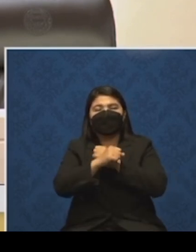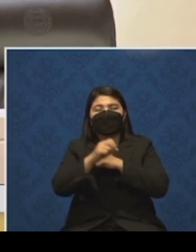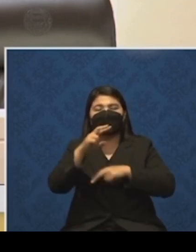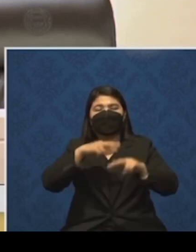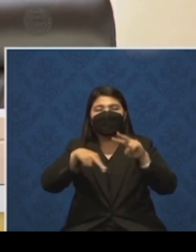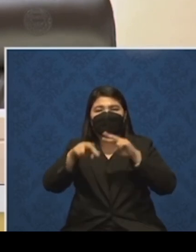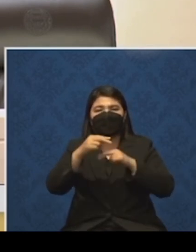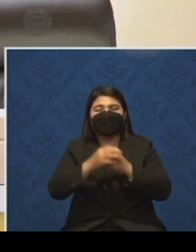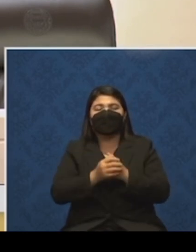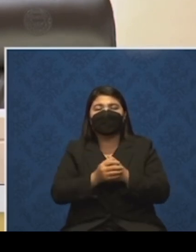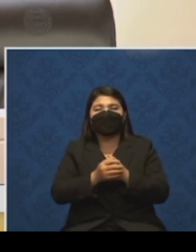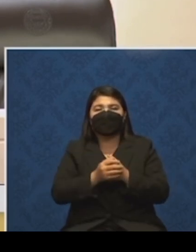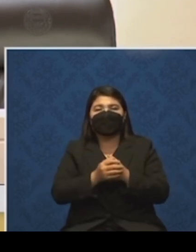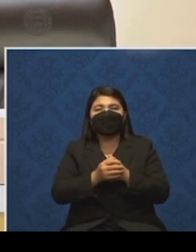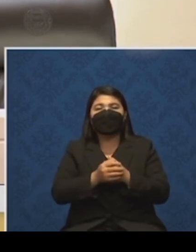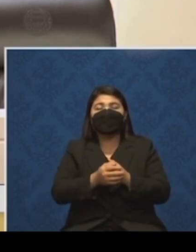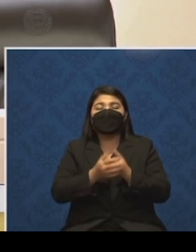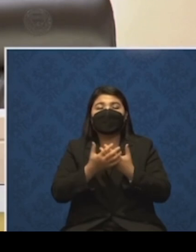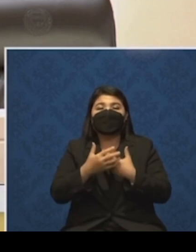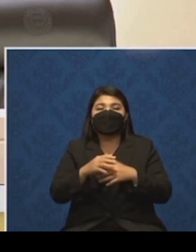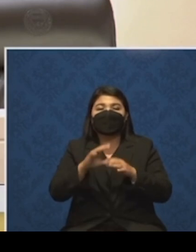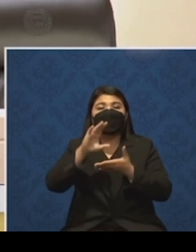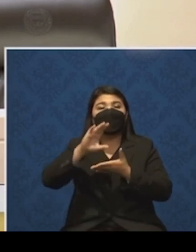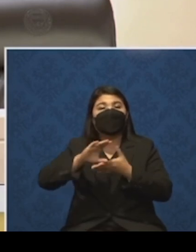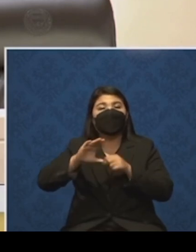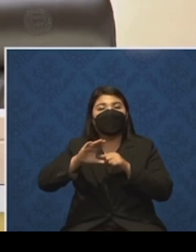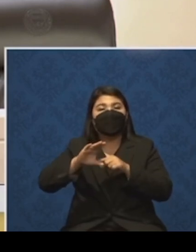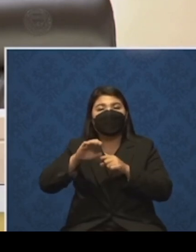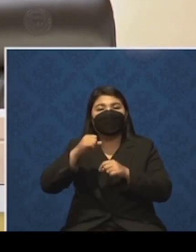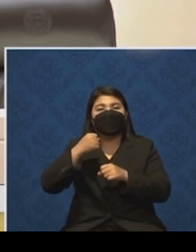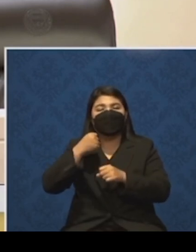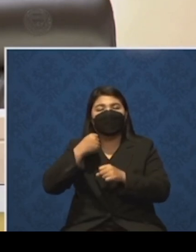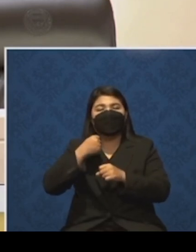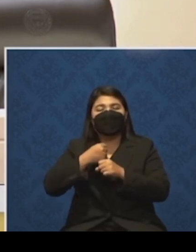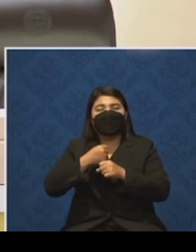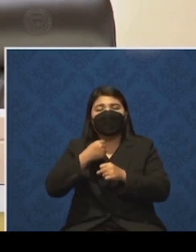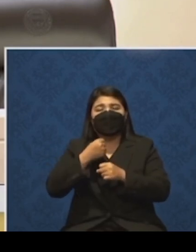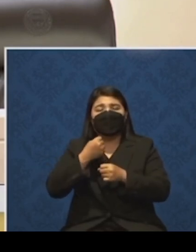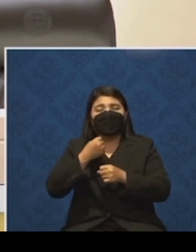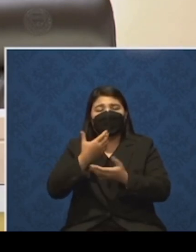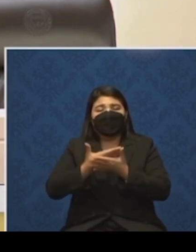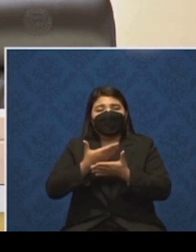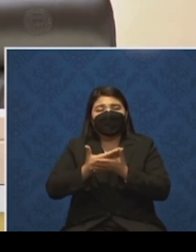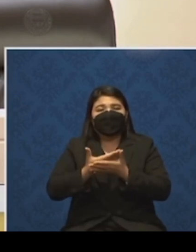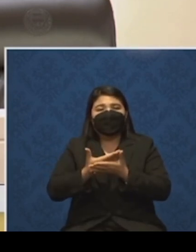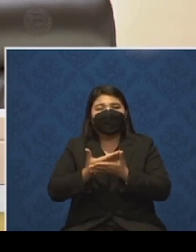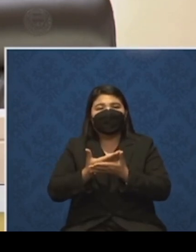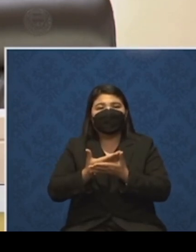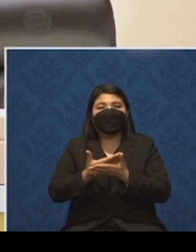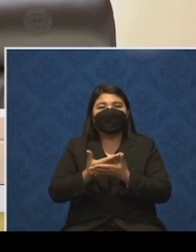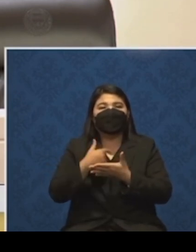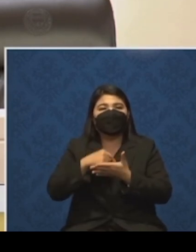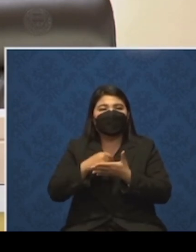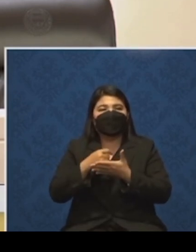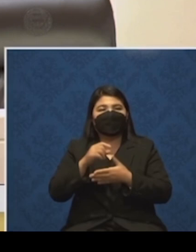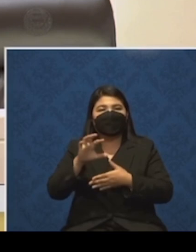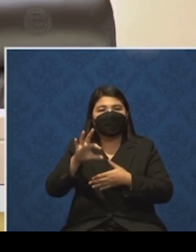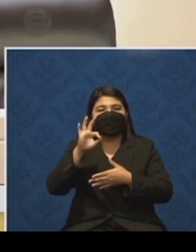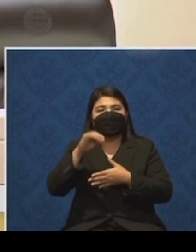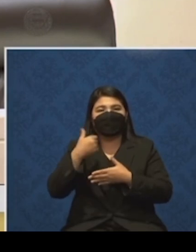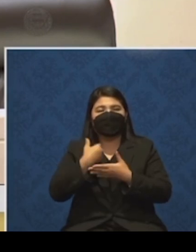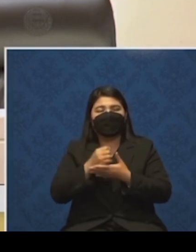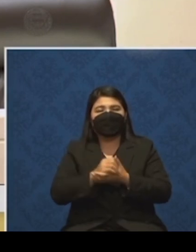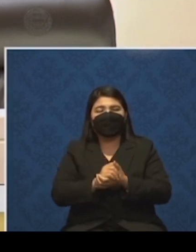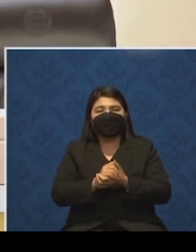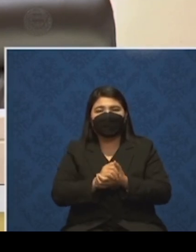กล่าวถึงว่าเรื่องของงบปฏิบัติการเรื่องของการส่งกำลังบำรุงคณะกรรมการคัดเลือกแบบนั้นก็ต้องพิจารณาในเรื่องของการส่งกำลังบำรุงด้ว